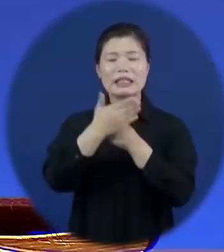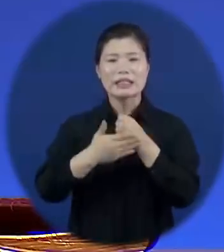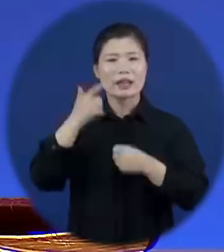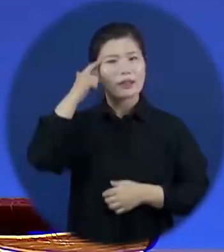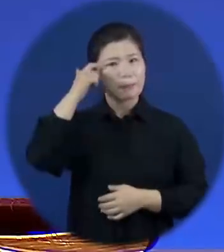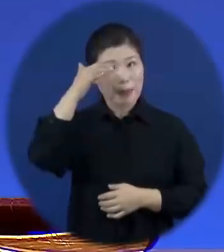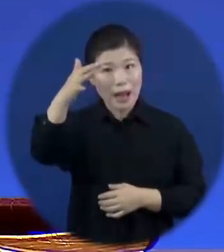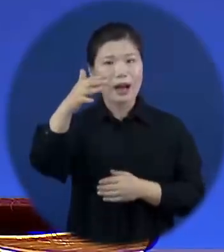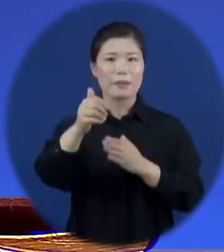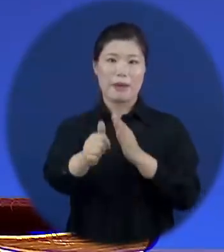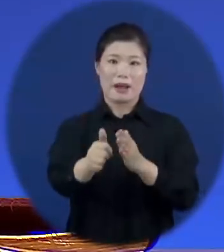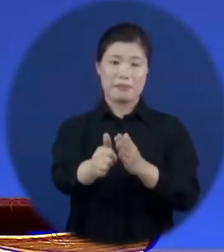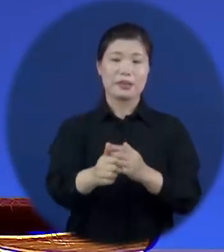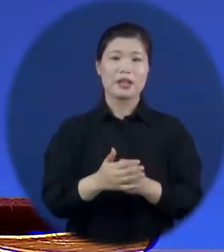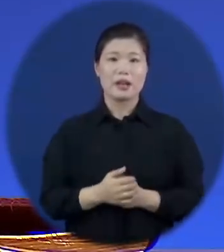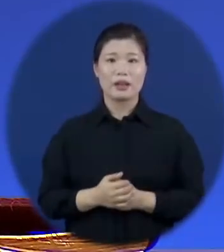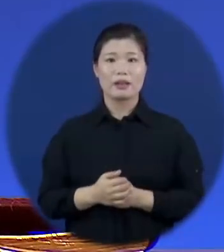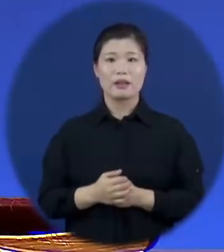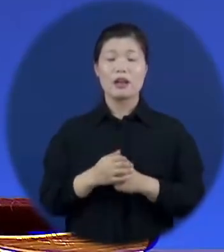사모해야 합니다.